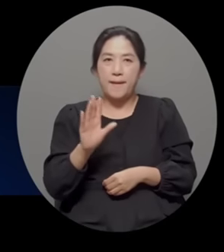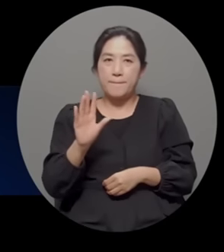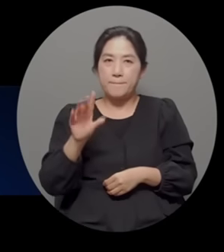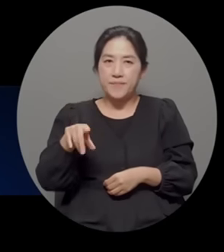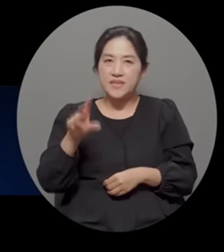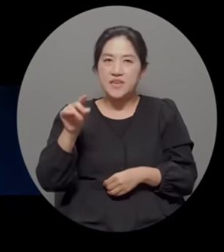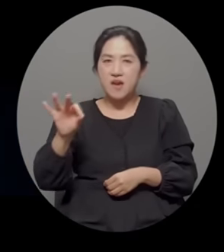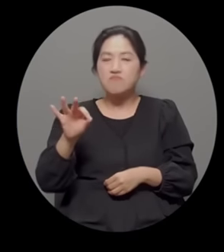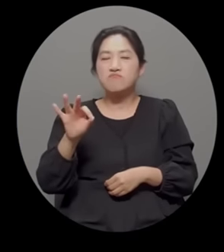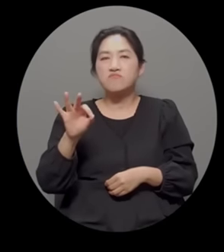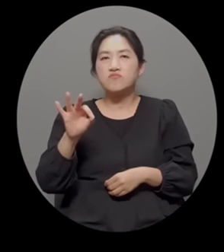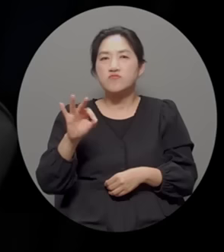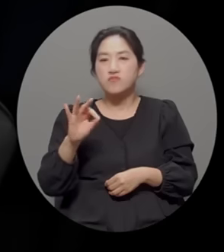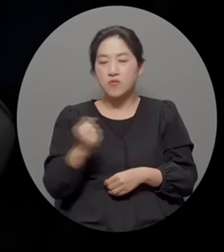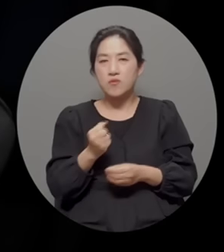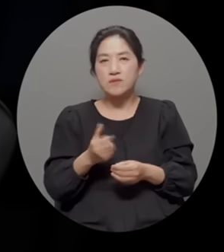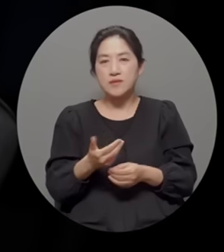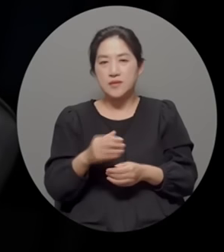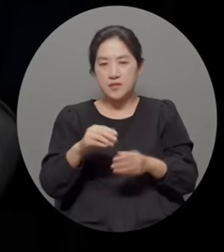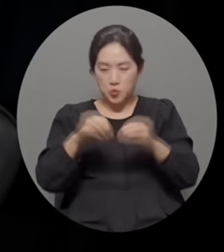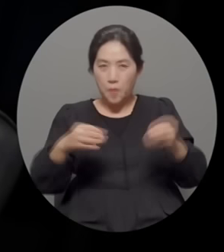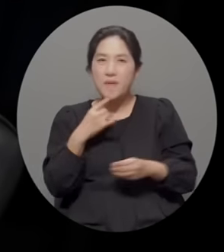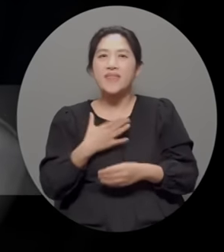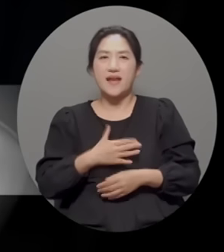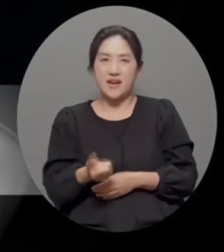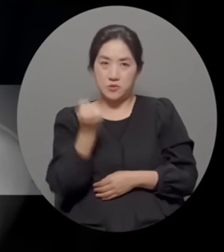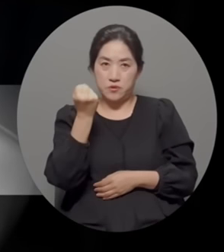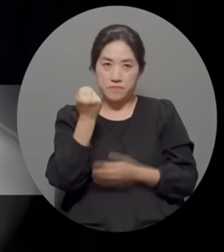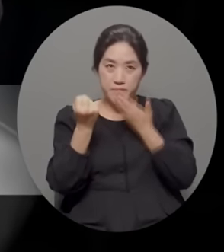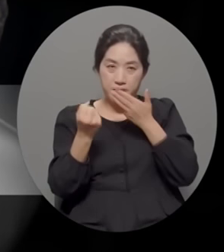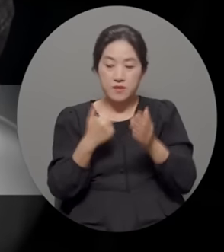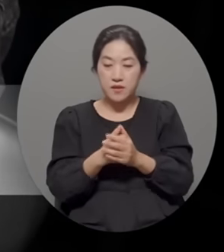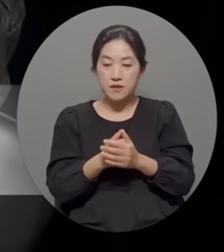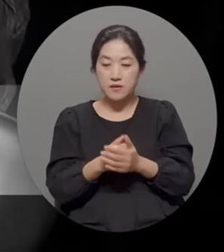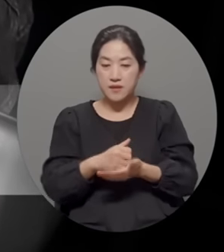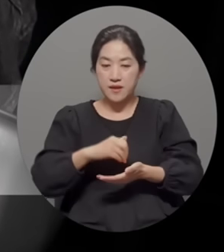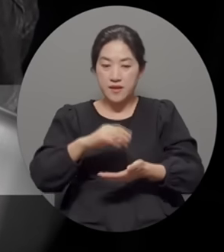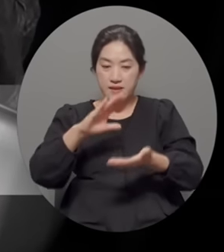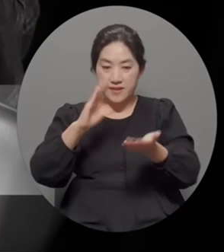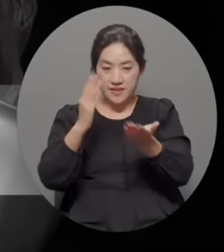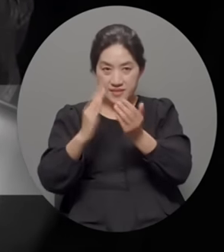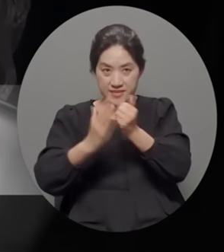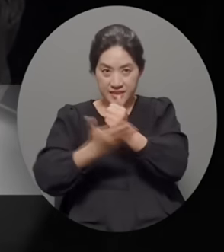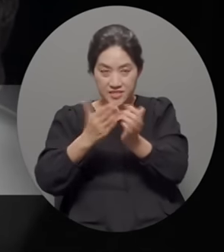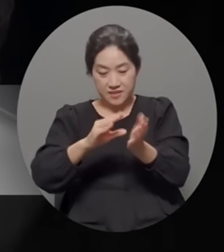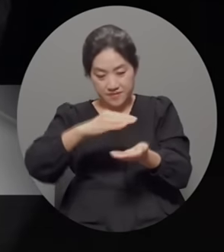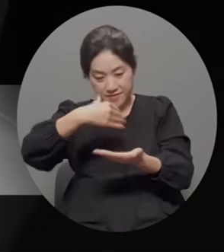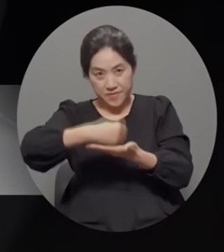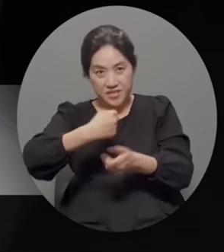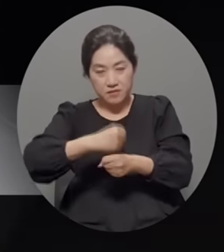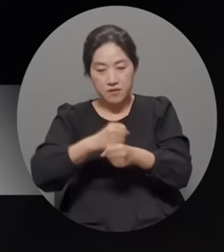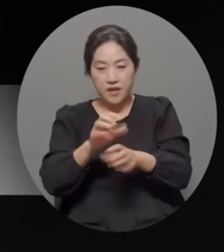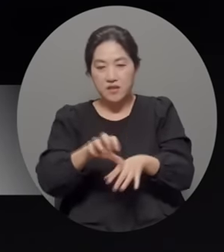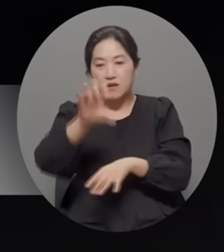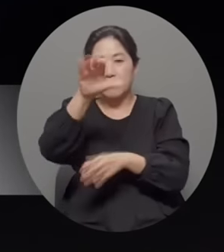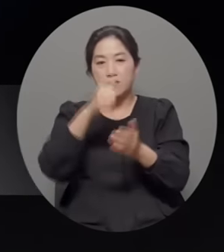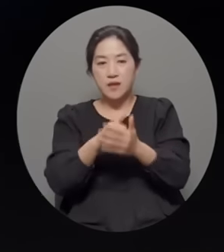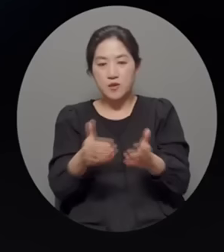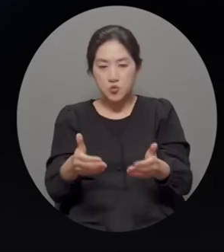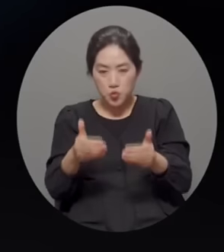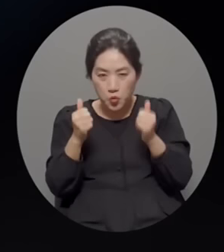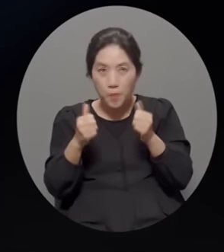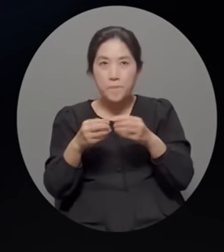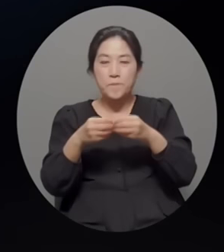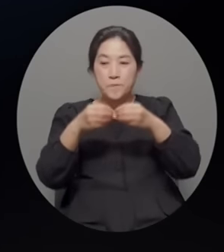할 수 있게끔. 해당 사진은 앨범 제작 업체가 내부 서버에 올린 거라 그해 로스쿨 졸업생이 아니면 구할